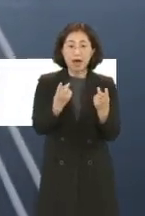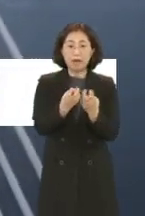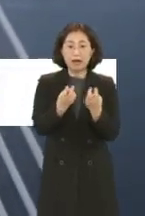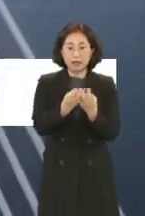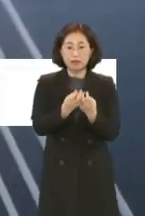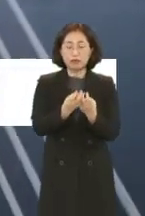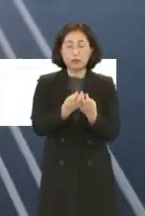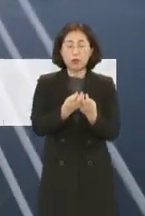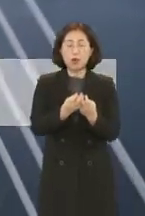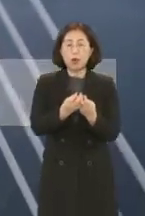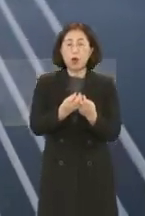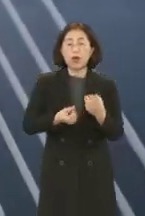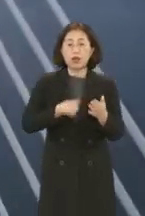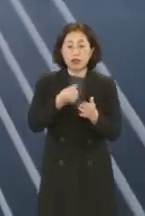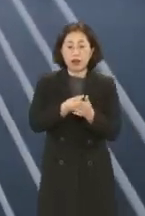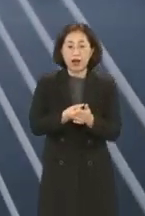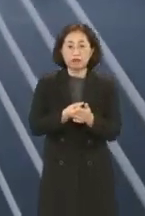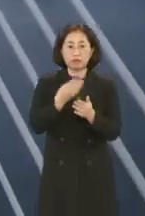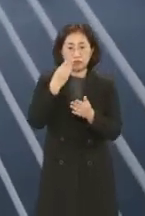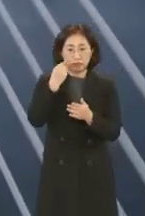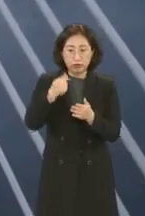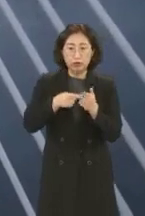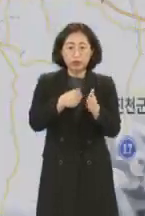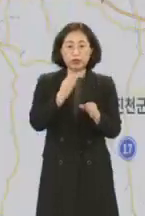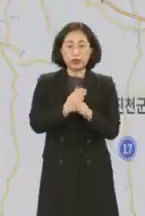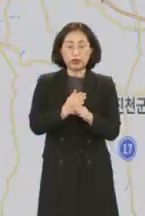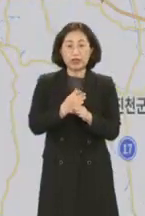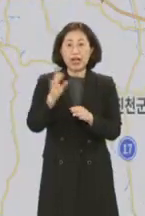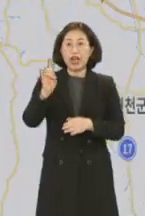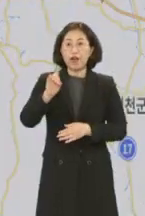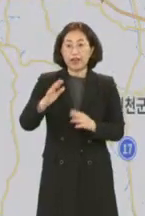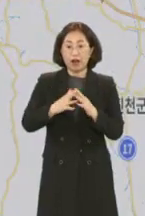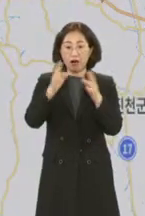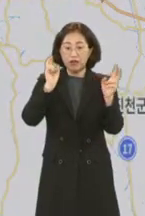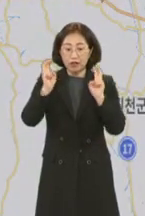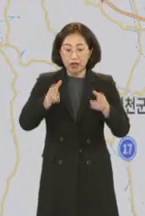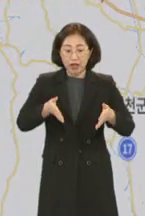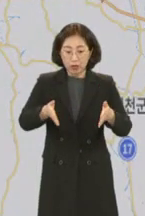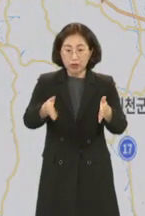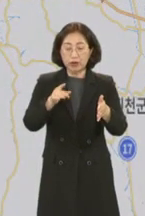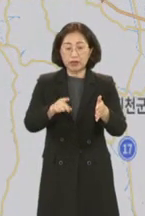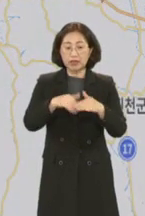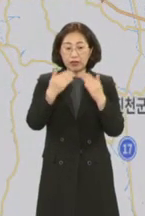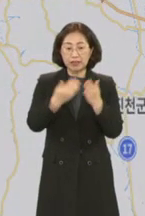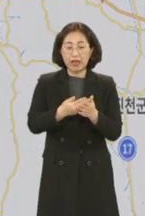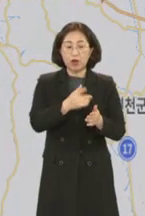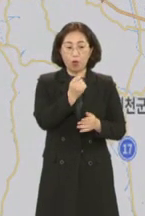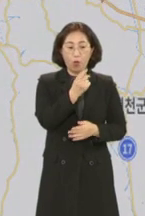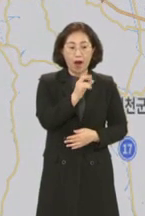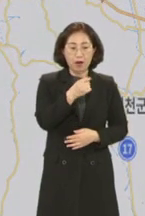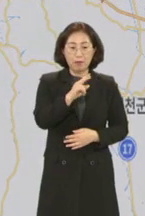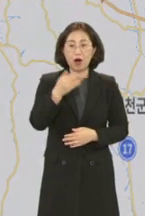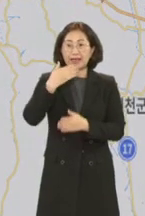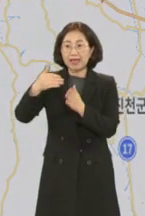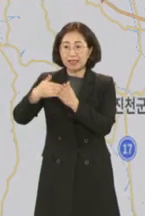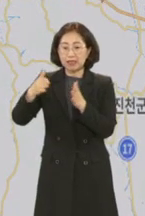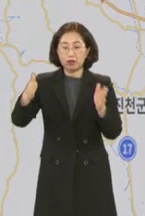추진에 박차를 가하고 있습니다. 민간 사업자로 나선 현대건설의 노선을 보면 전체 구간은 광명에서